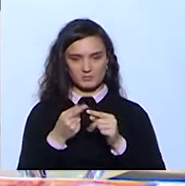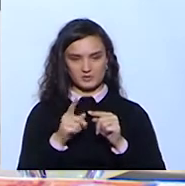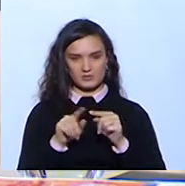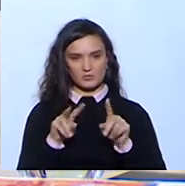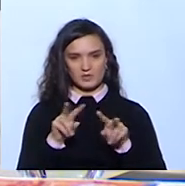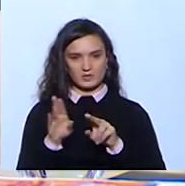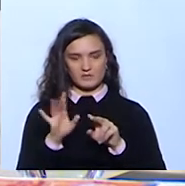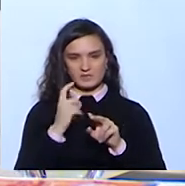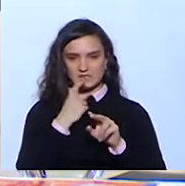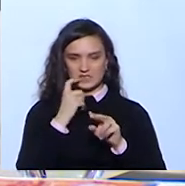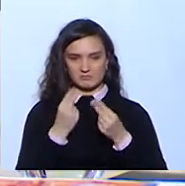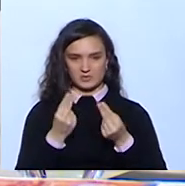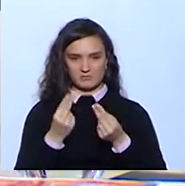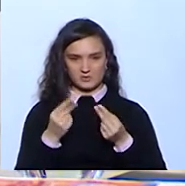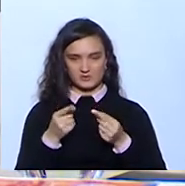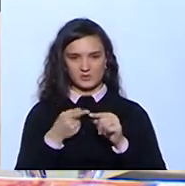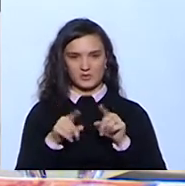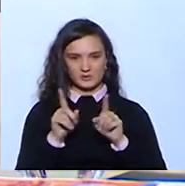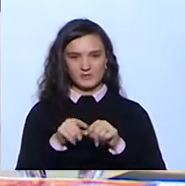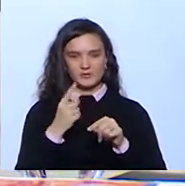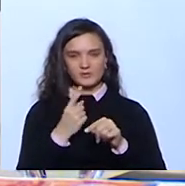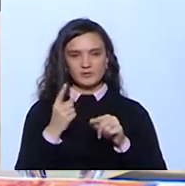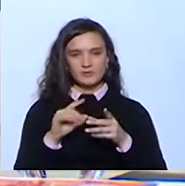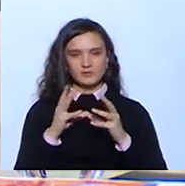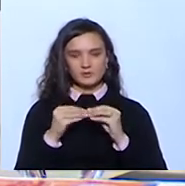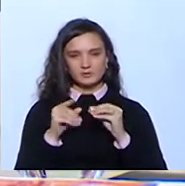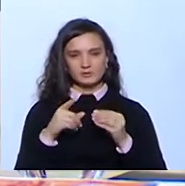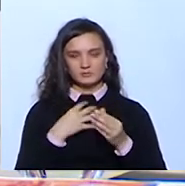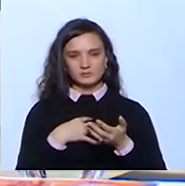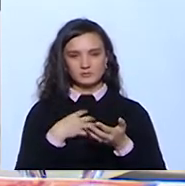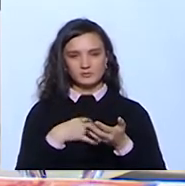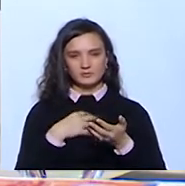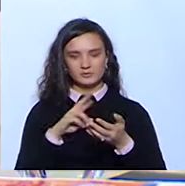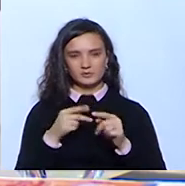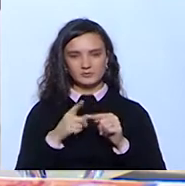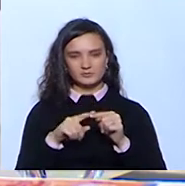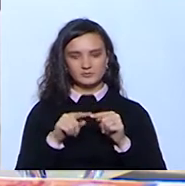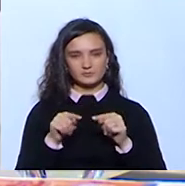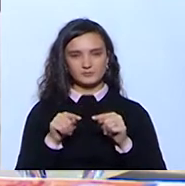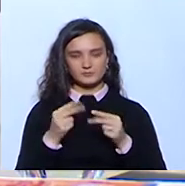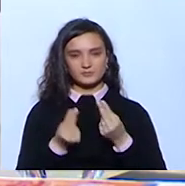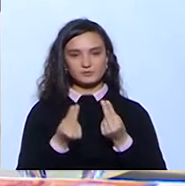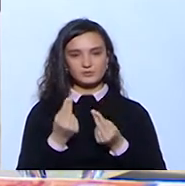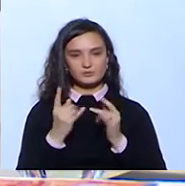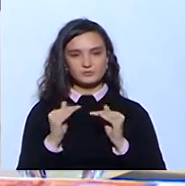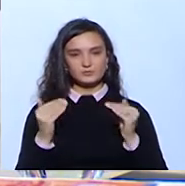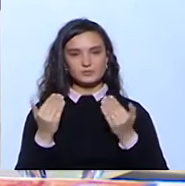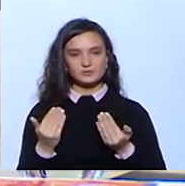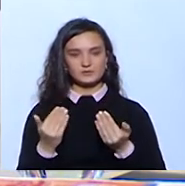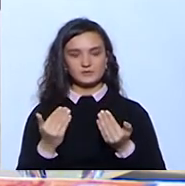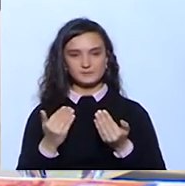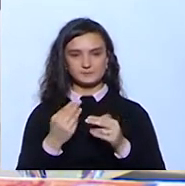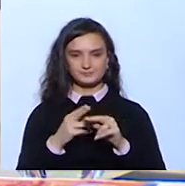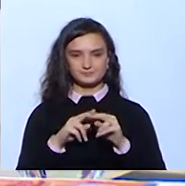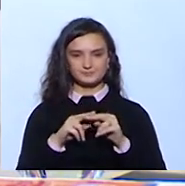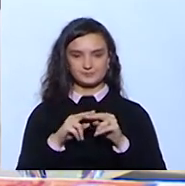და მაინც გრძილების სათამაშოს. ასევე ერთ-ერთი ყველაზე აქტუალური და სახალისო თამაში ბავშვებისთვის რაც არის,